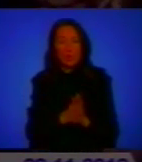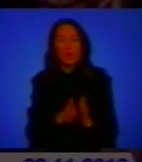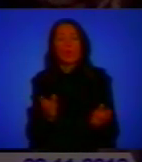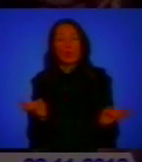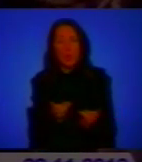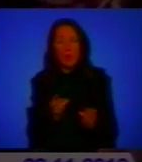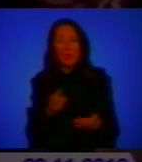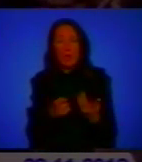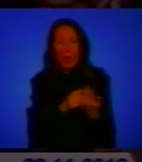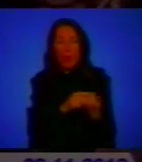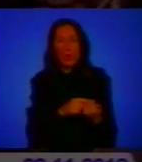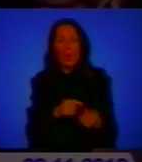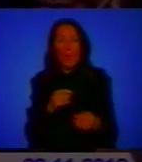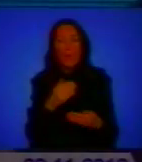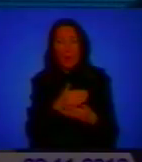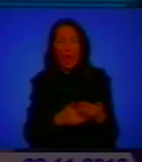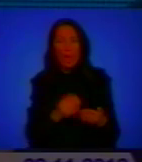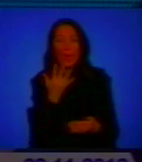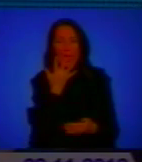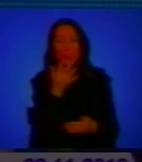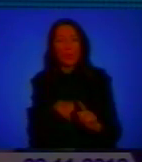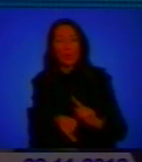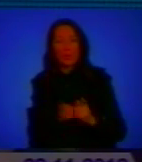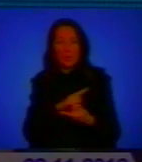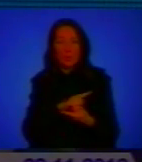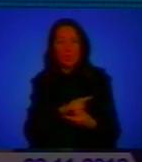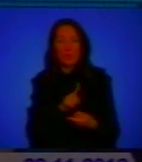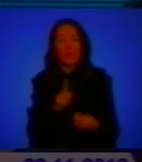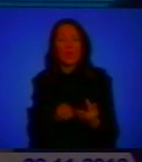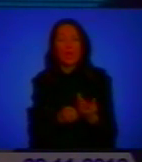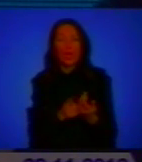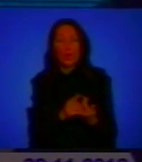рахунок програми імпортозаміщення. За счет развития